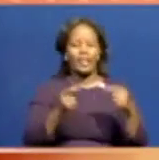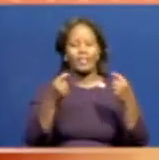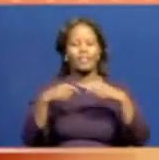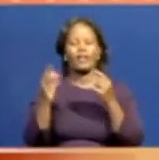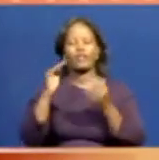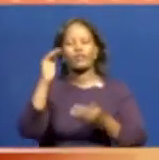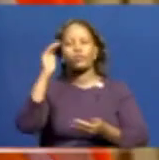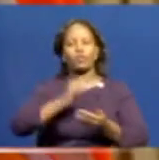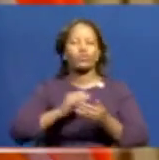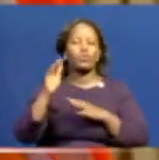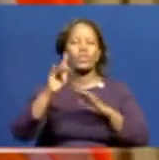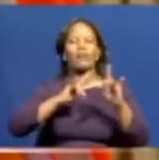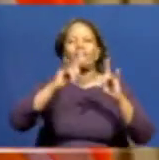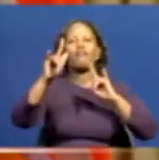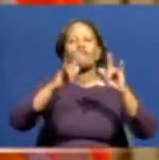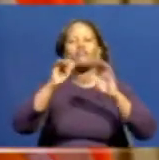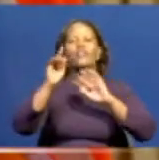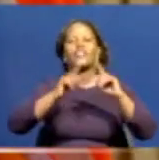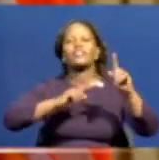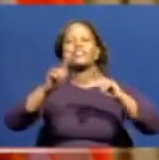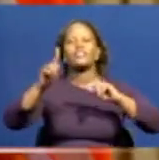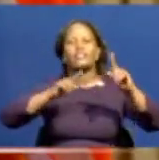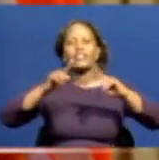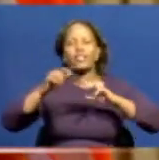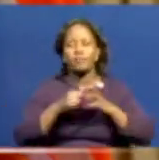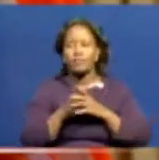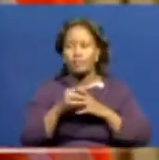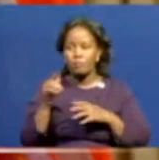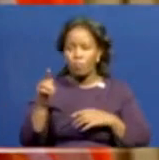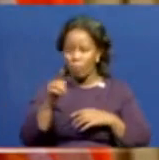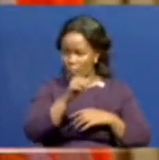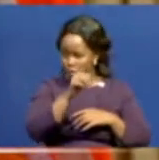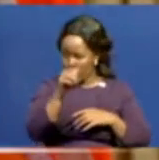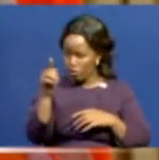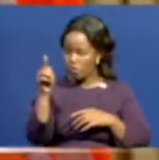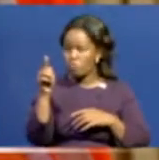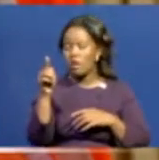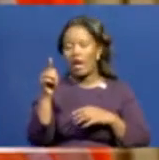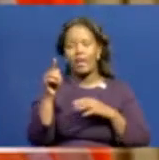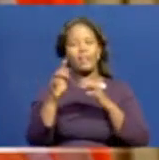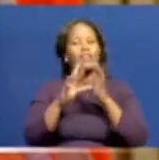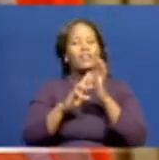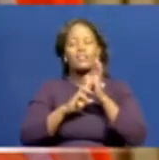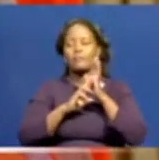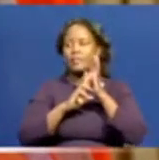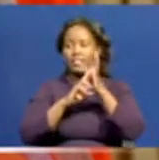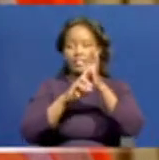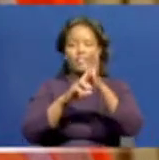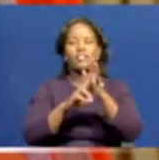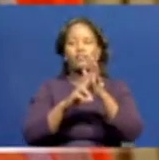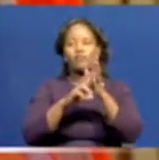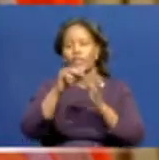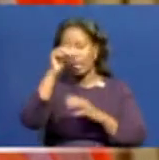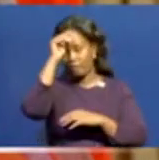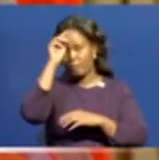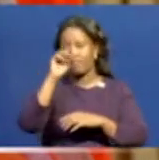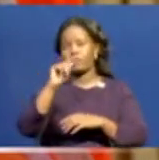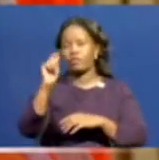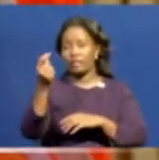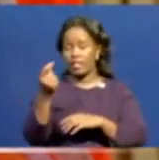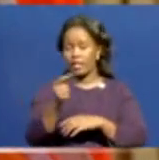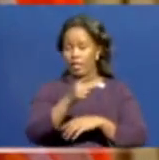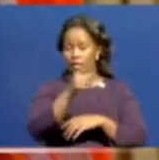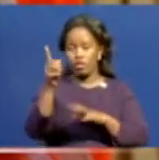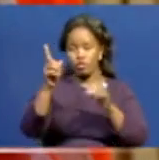za kigeni. You are the agent of the government of Kenya to make